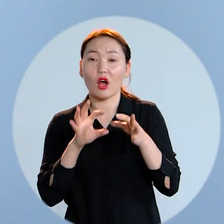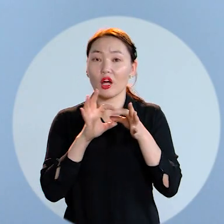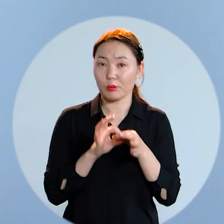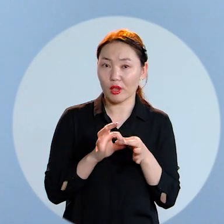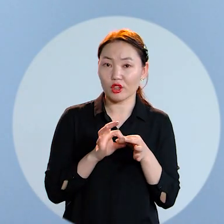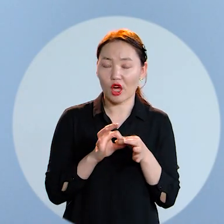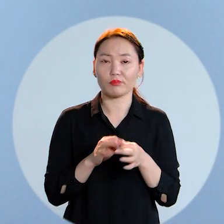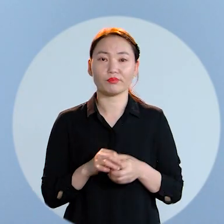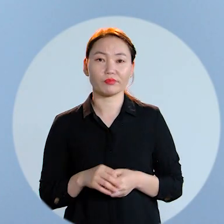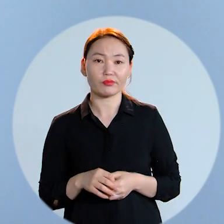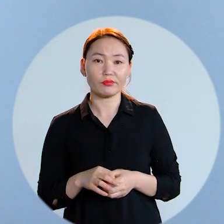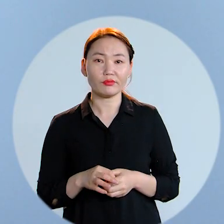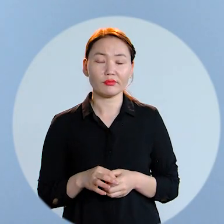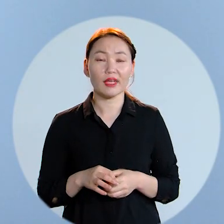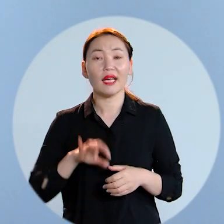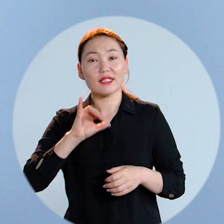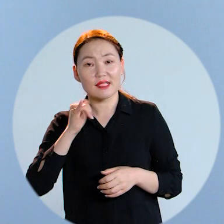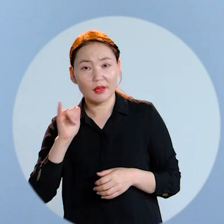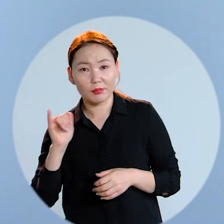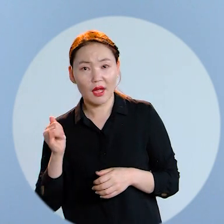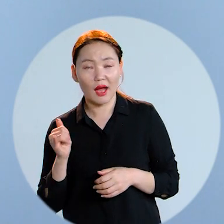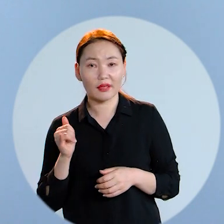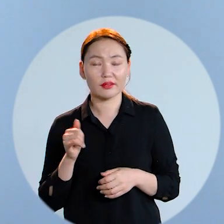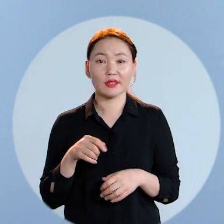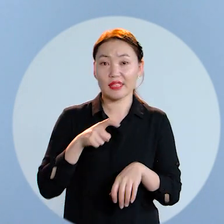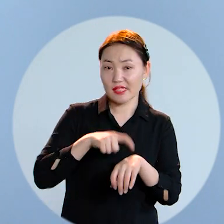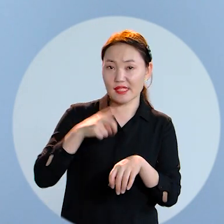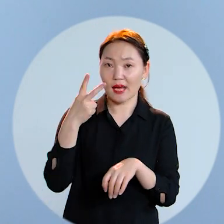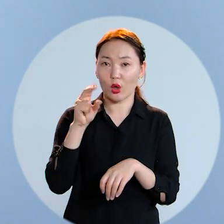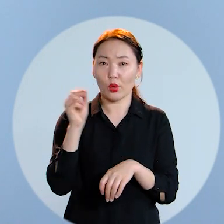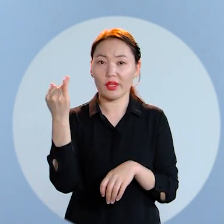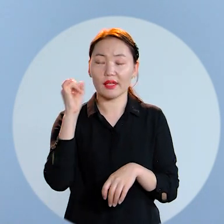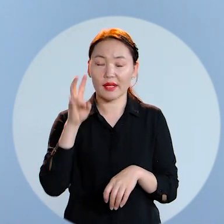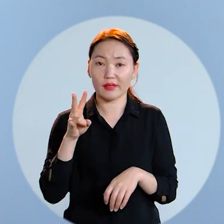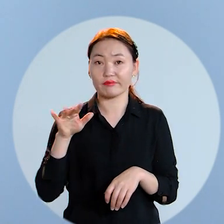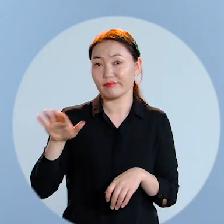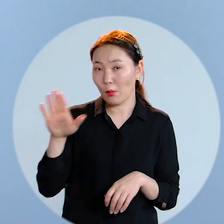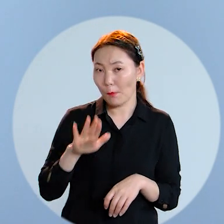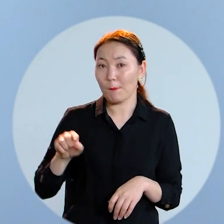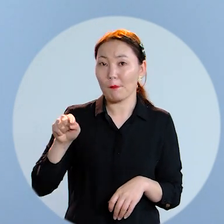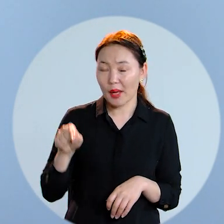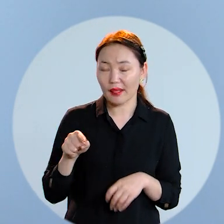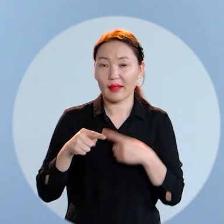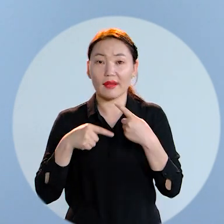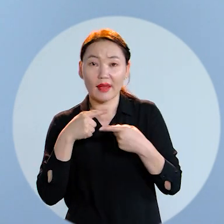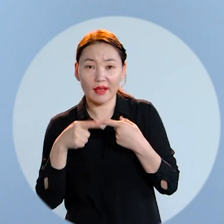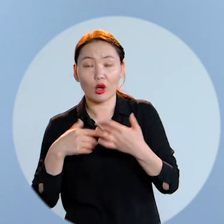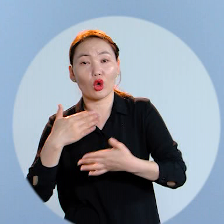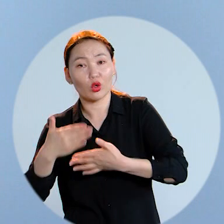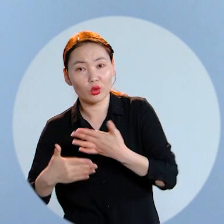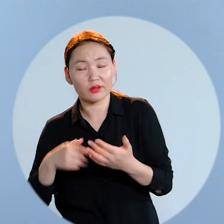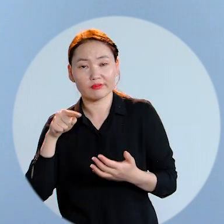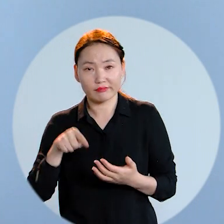мин тустай байдаг, заримдаа одоо цаг үеийн байдлаар яриа хөрөө өрнүүлдэг ийм хүмүүс